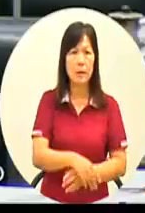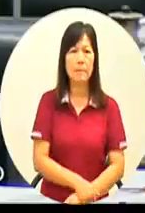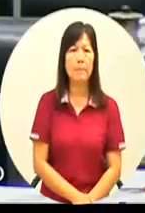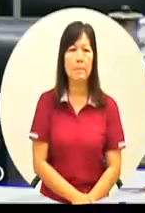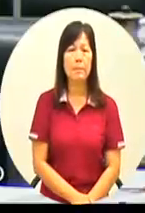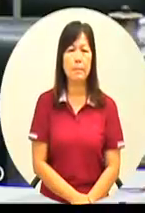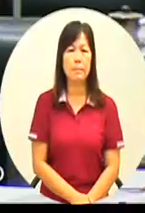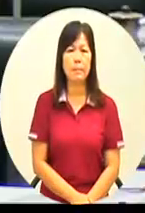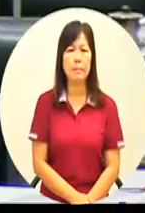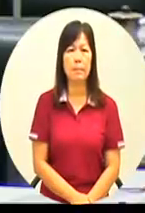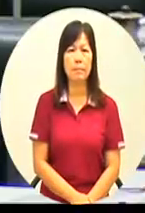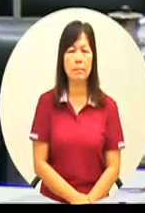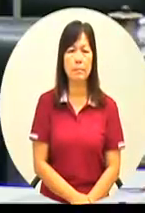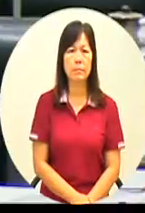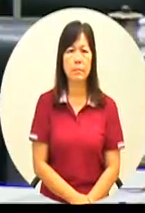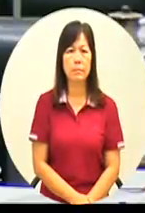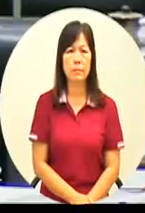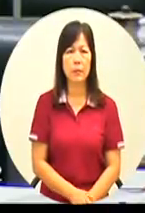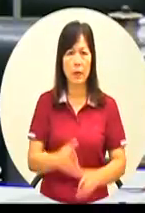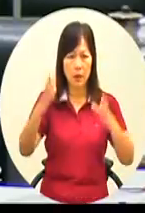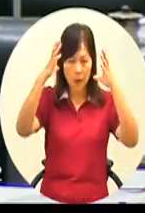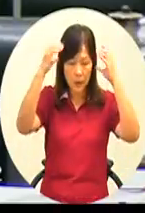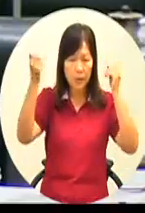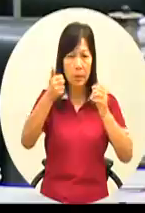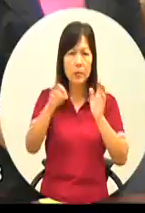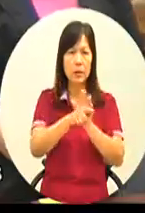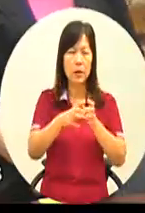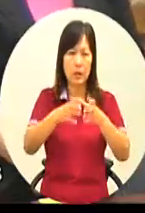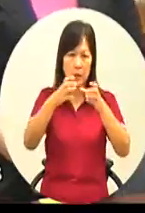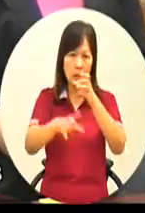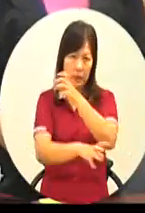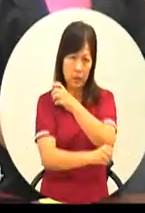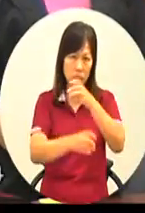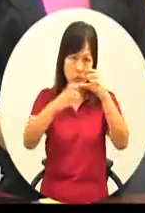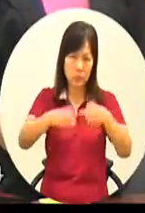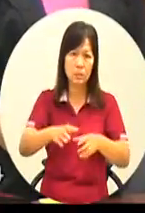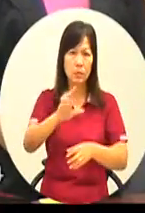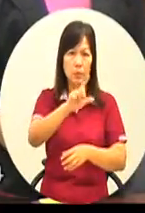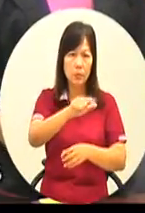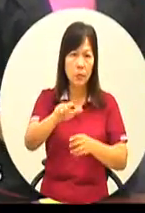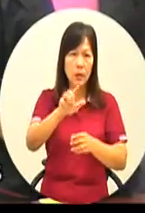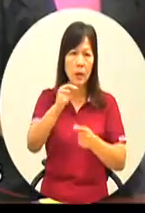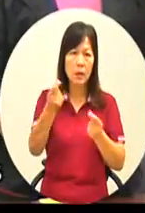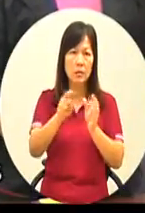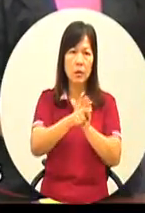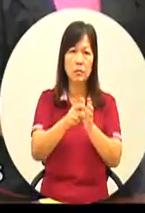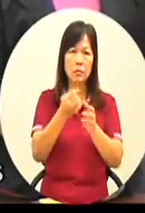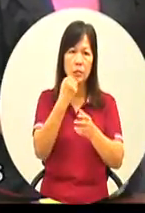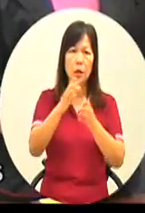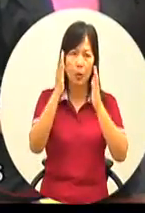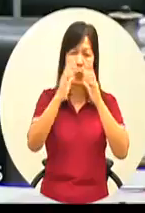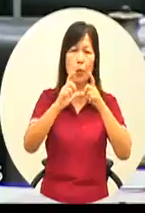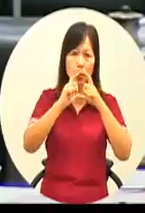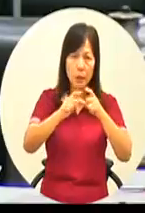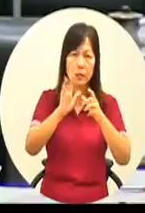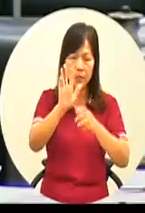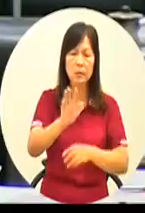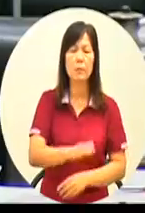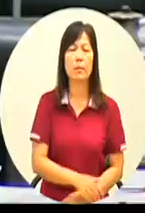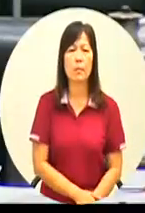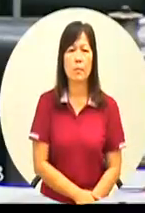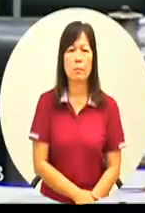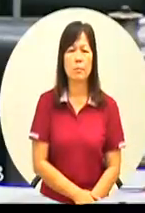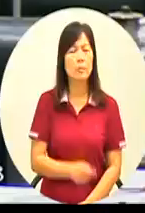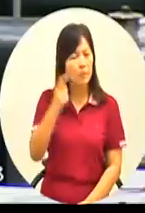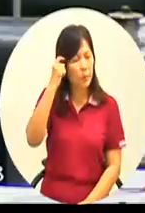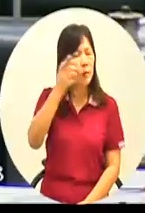长， 跟议员报告，以那个基础建设来讲，那个我相去的那个反应是正。 好，那我请问各